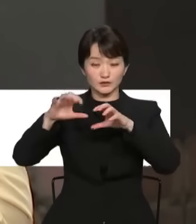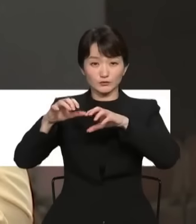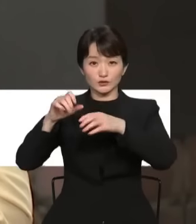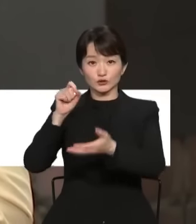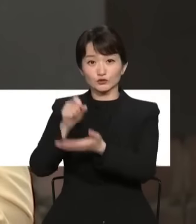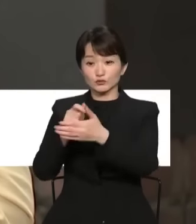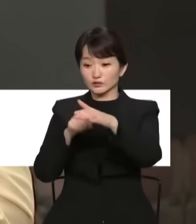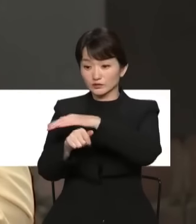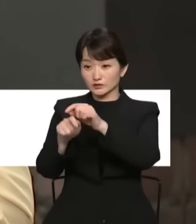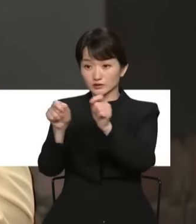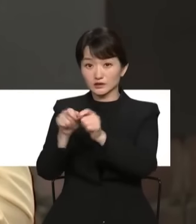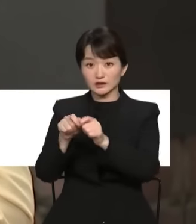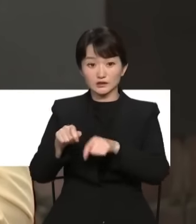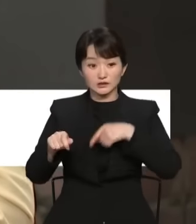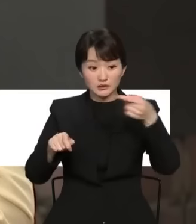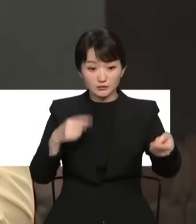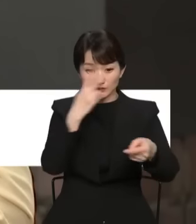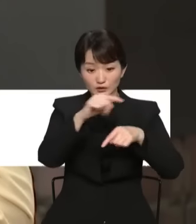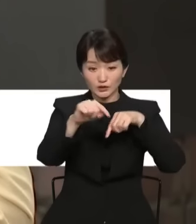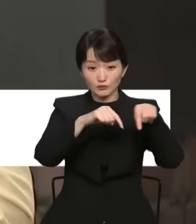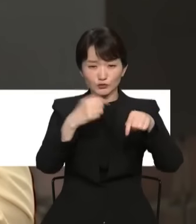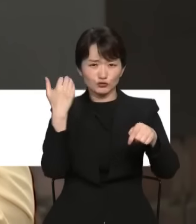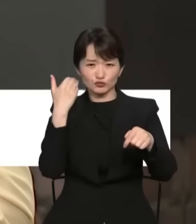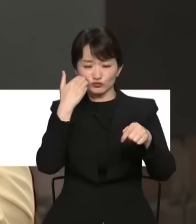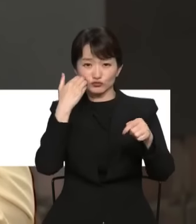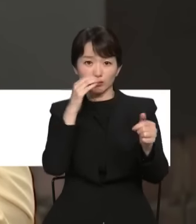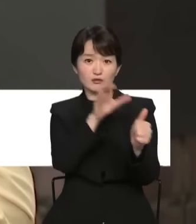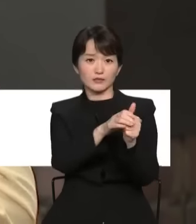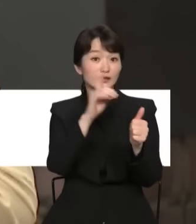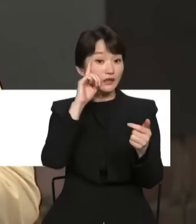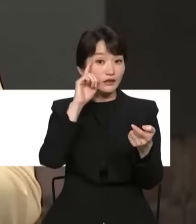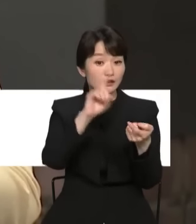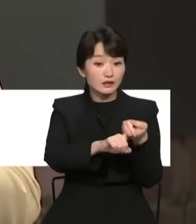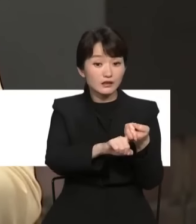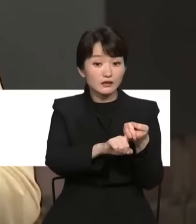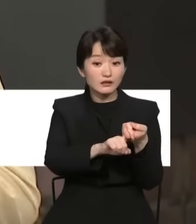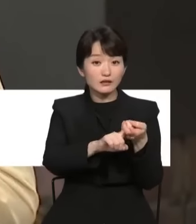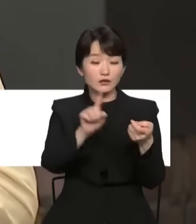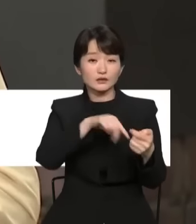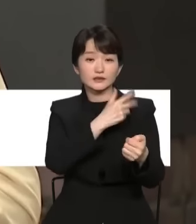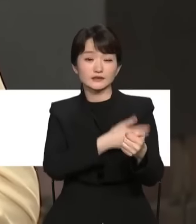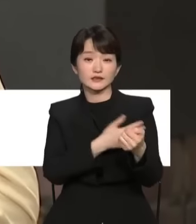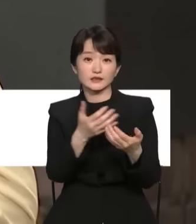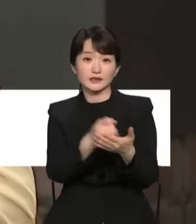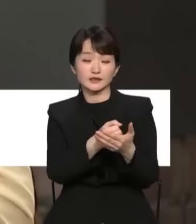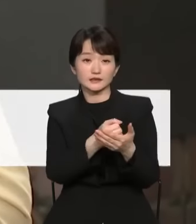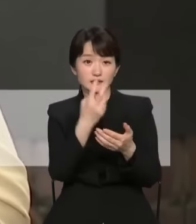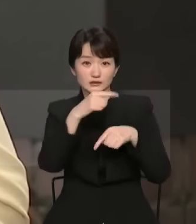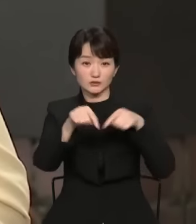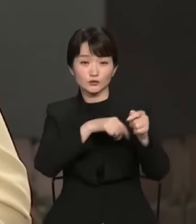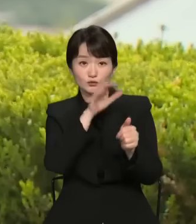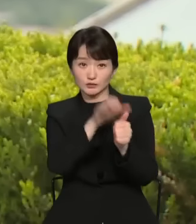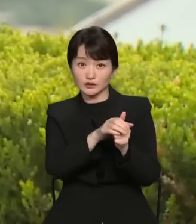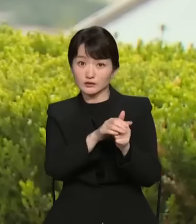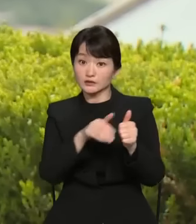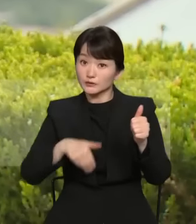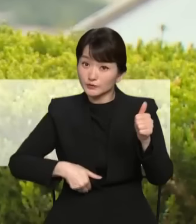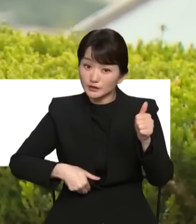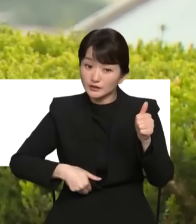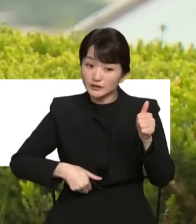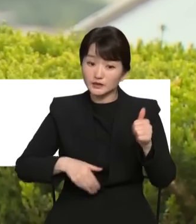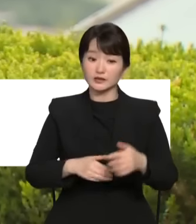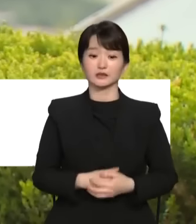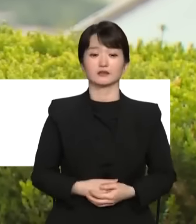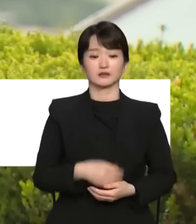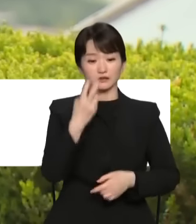대표팀은 다음 이제 감독을 누가 맡을지가 매우 관심인데 어떤 자질을 갖춘 감독이 지금 필요하다고 보시나요? What does the